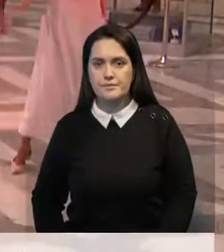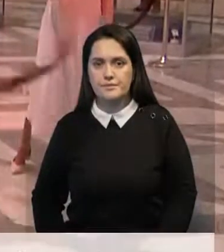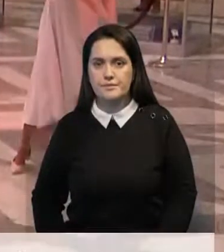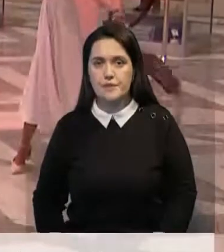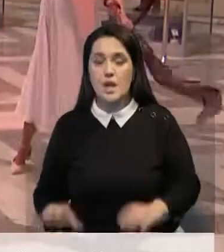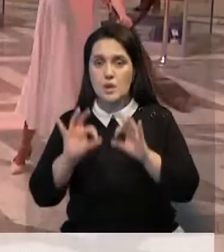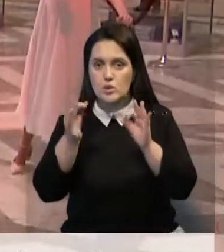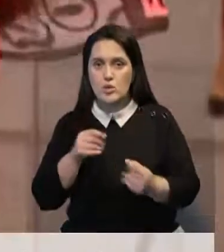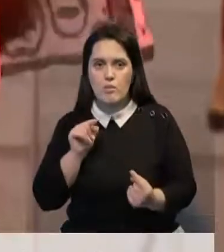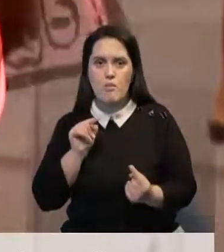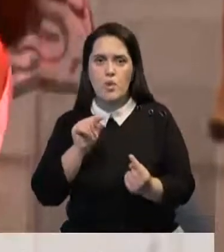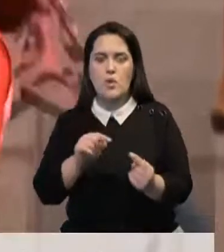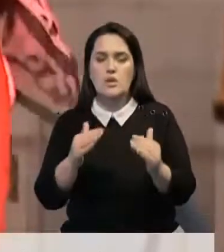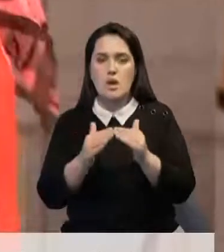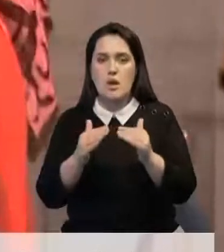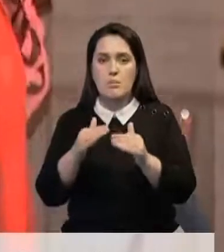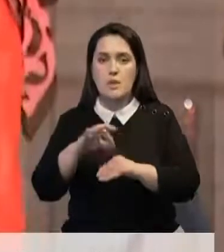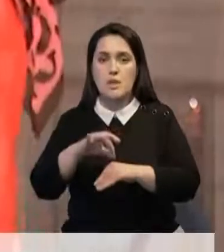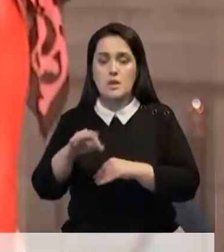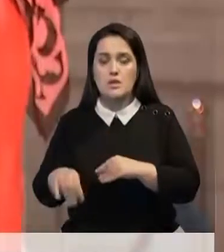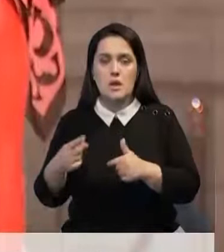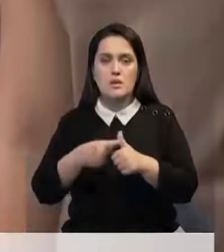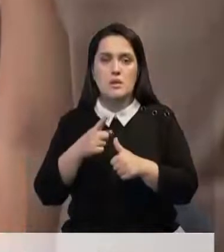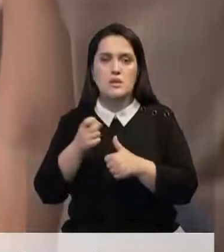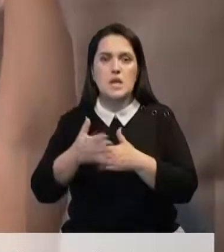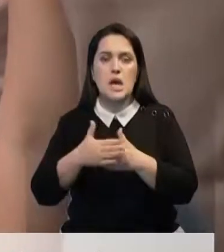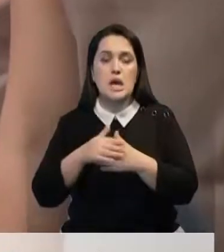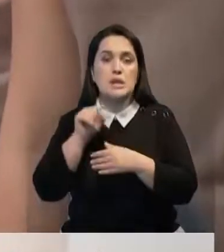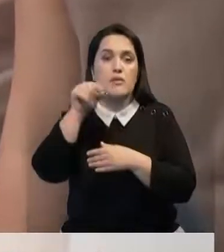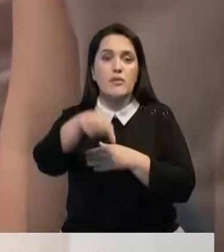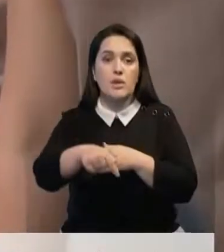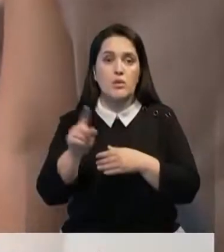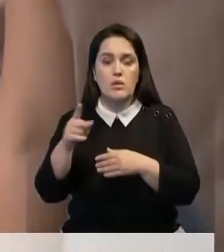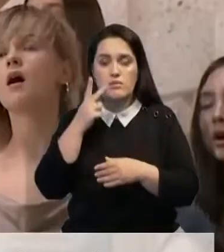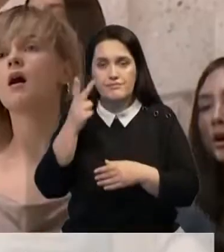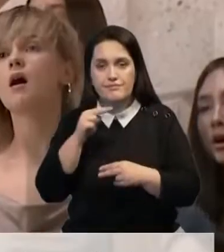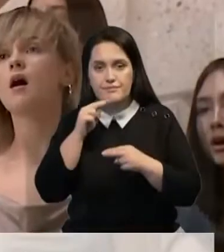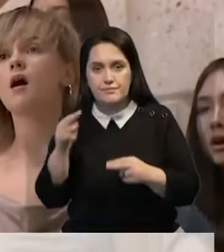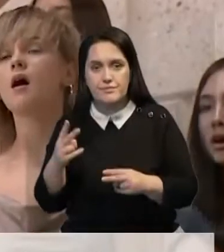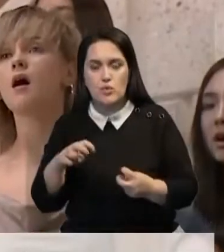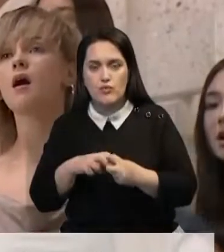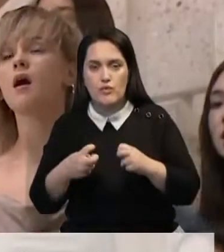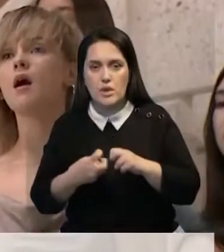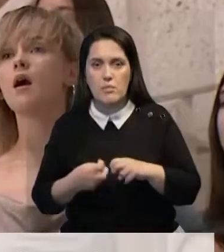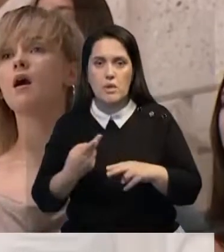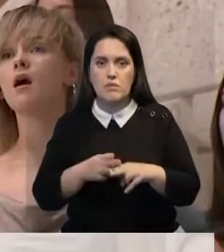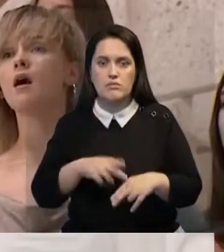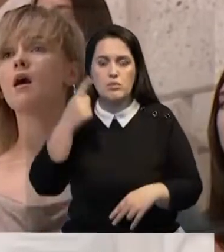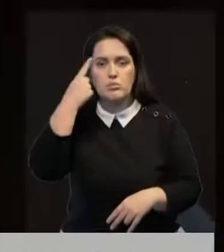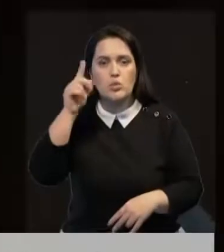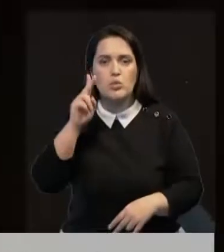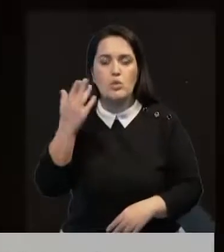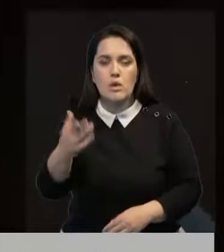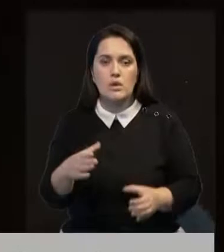Искусство против домашнего насилия. Художественный проект «За дверью», призванный обратить внимание казахстанцев на эту проблему современного общества, запущен по инициативе